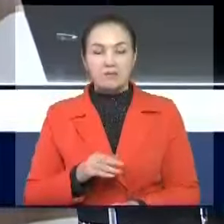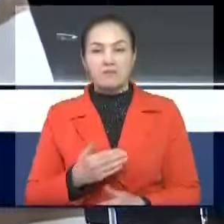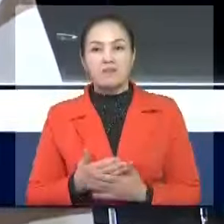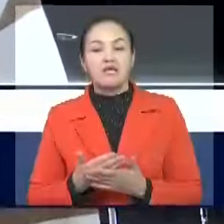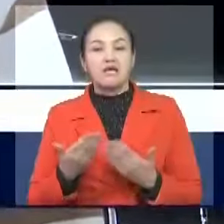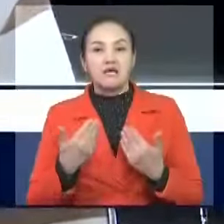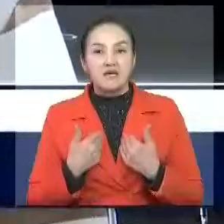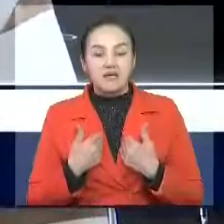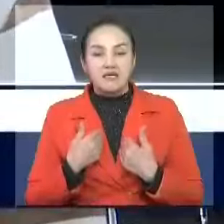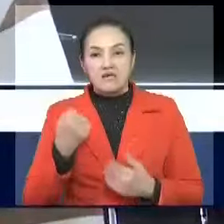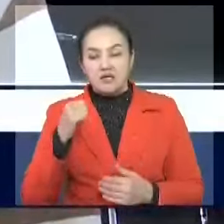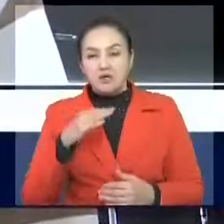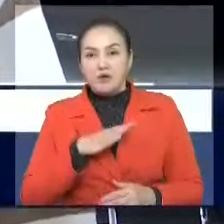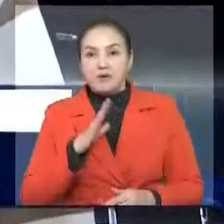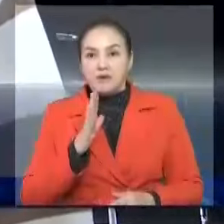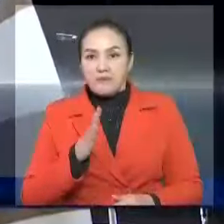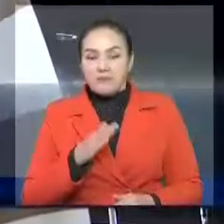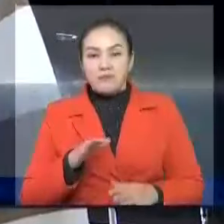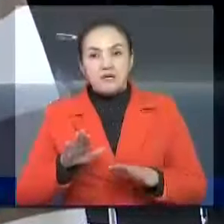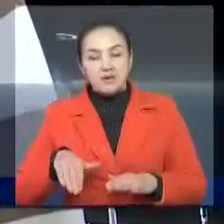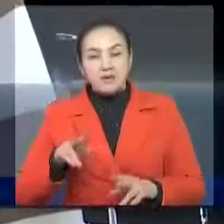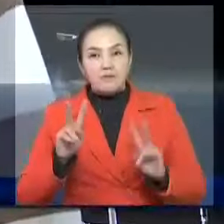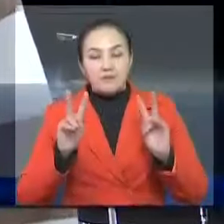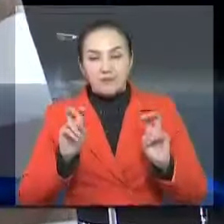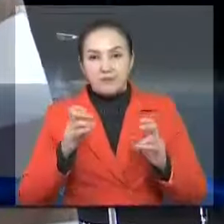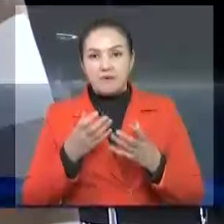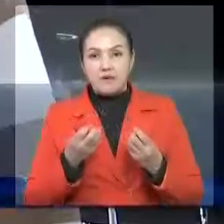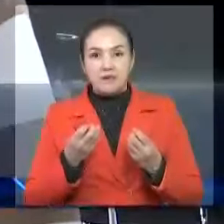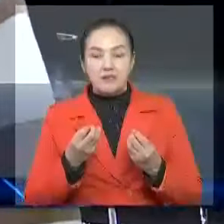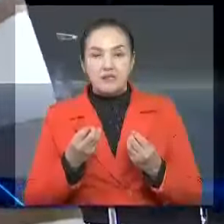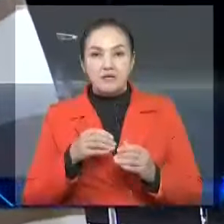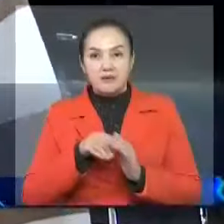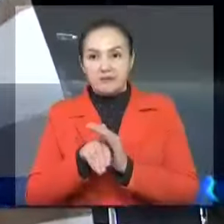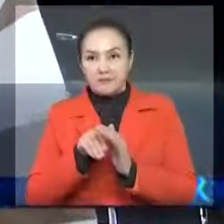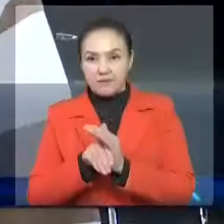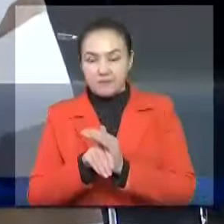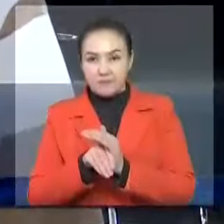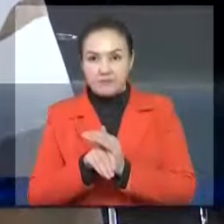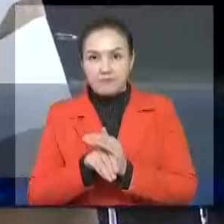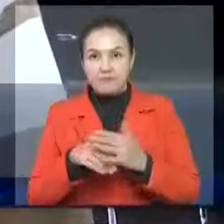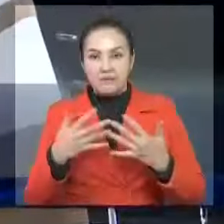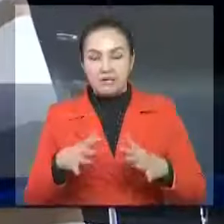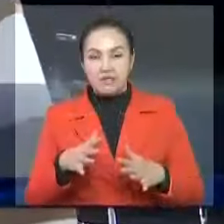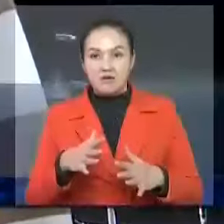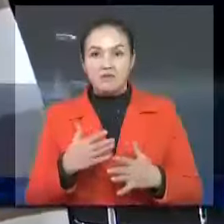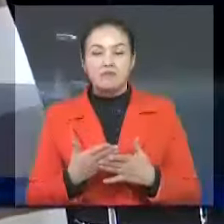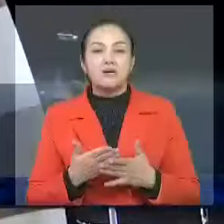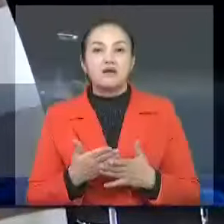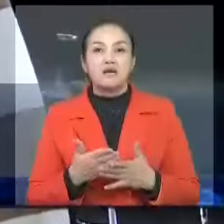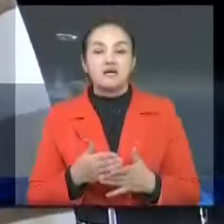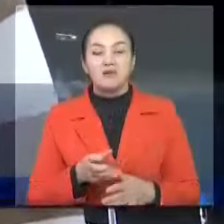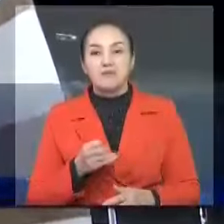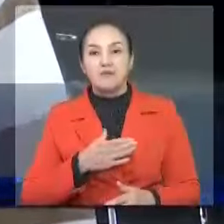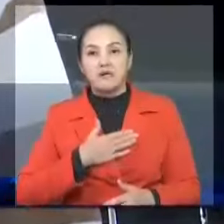профессорлары бізде видеороликтер түсіретін болады пән бойынша, тақырыптар бойынша, және де оны енгізіледі. Оны енгізілгеннен кейін анатом студенті ғылыми үйірмесінің